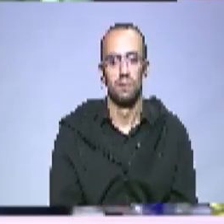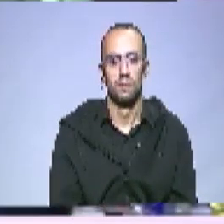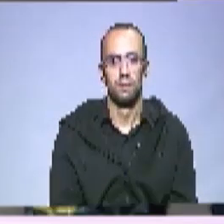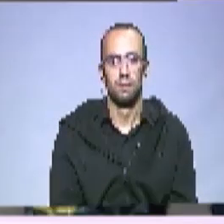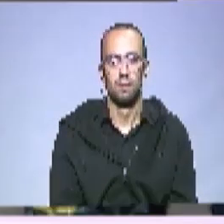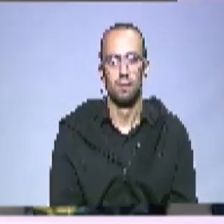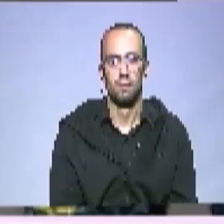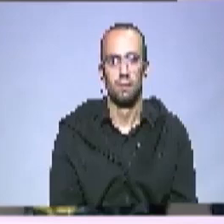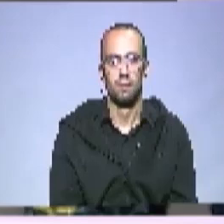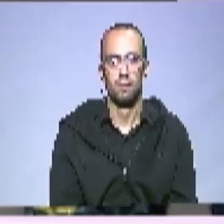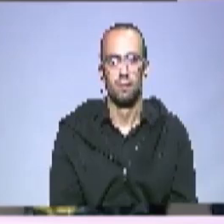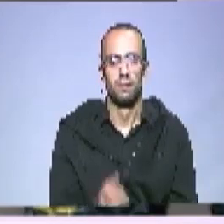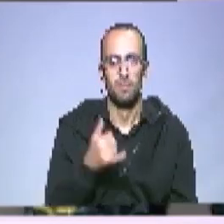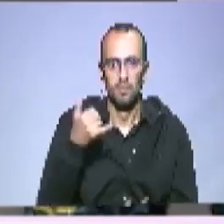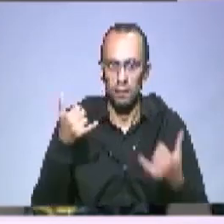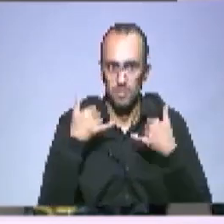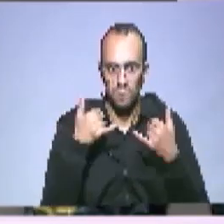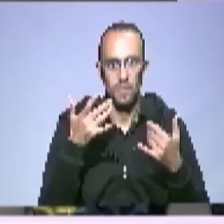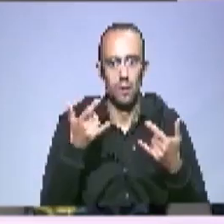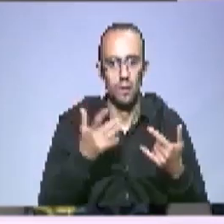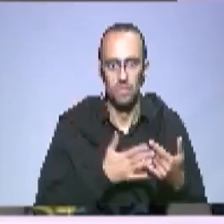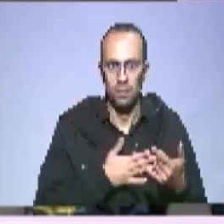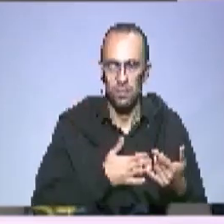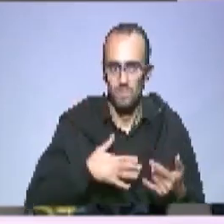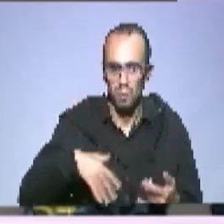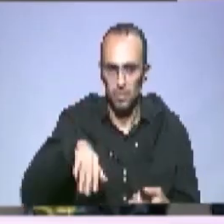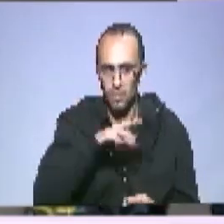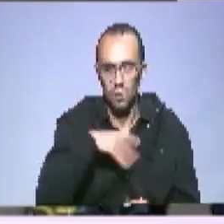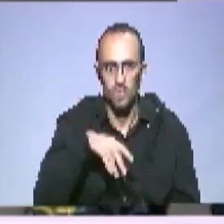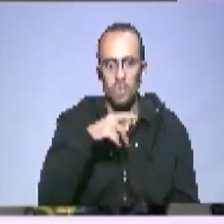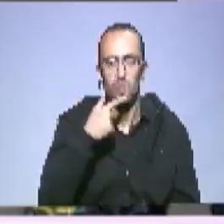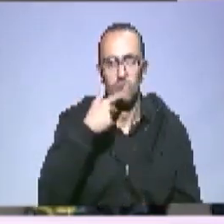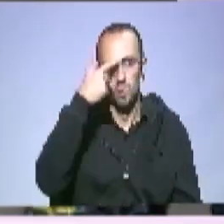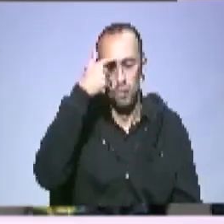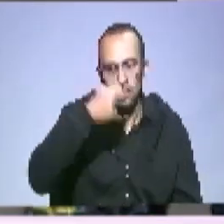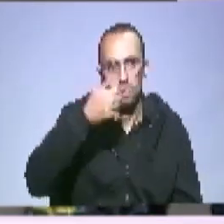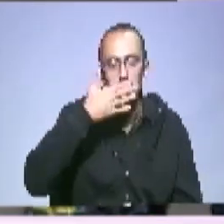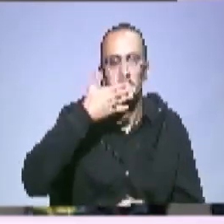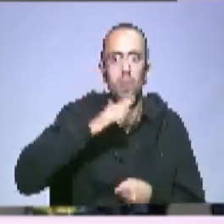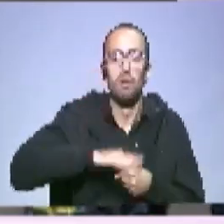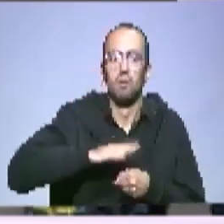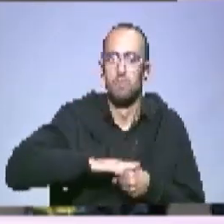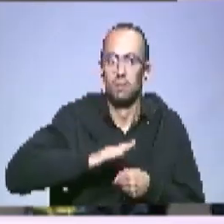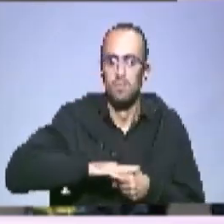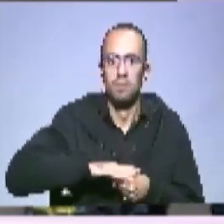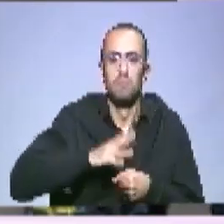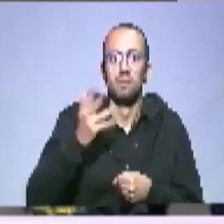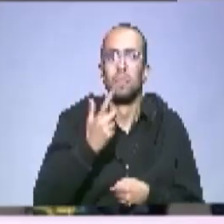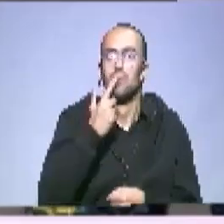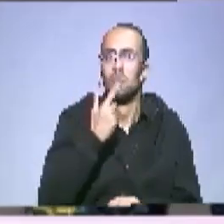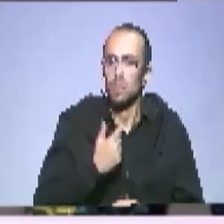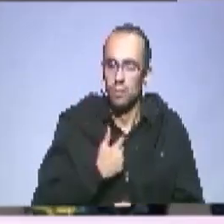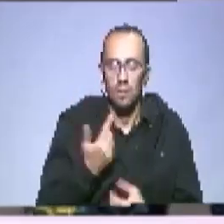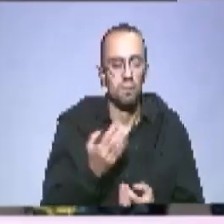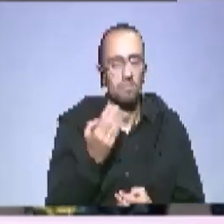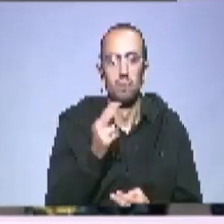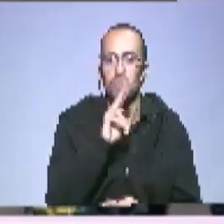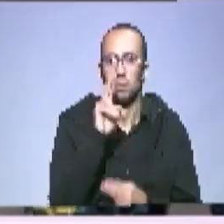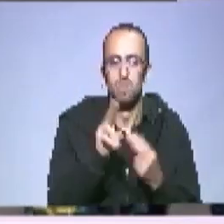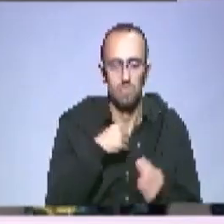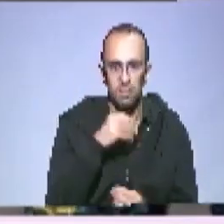بنرحب بكل اخواتنا اللي بيتابعونا، وكل سنه وحضراتكم طيبين بمناسبه رمضان، والشيف برضو معاكم وهيجاوبكم عن اي حاجه